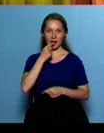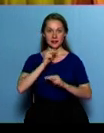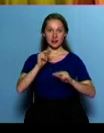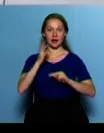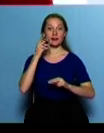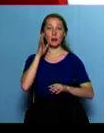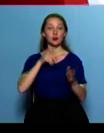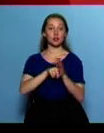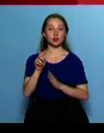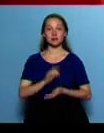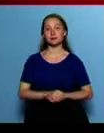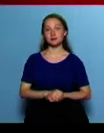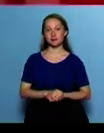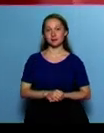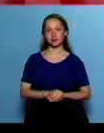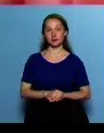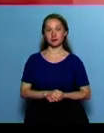расскажем.